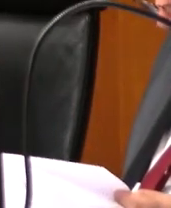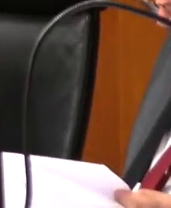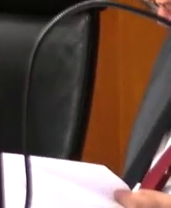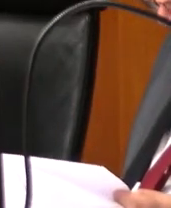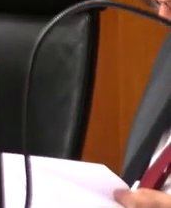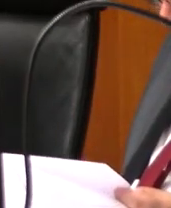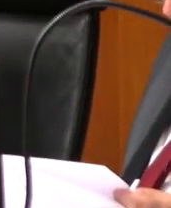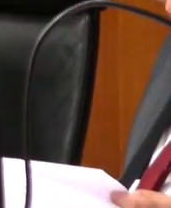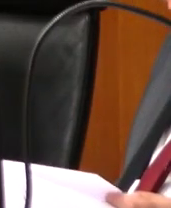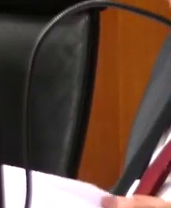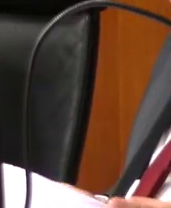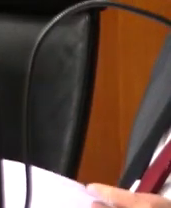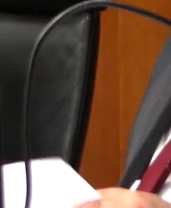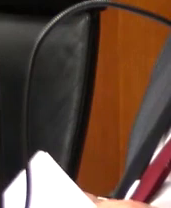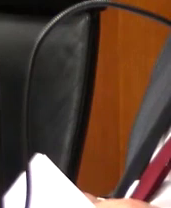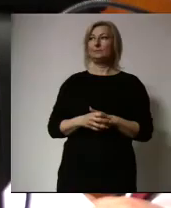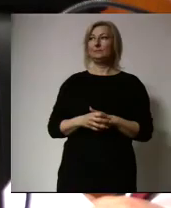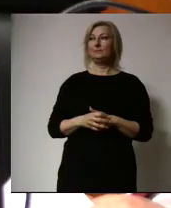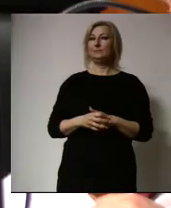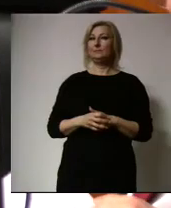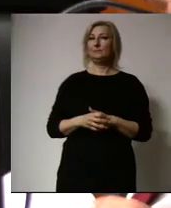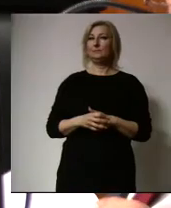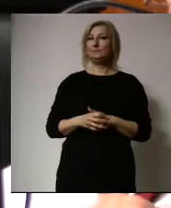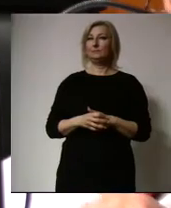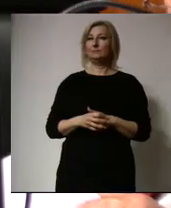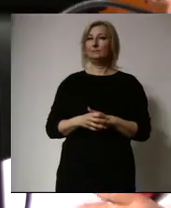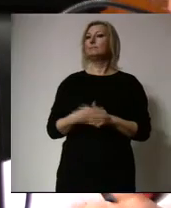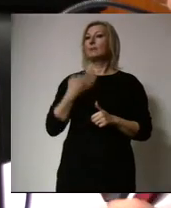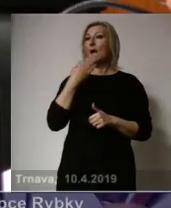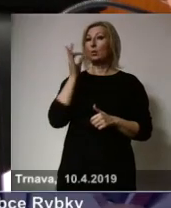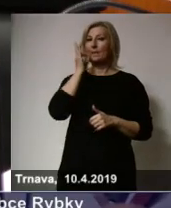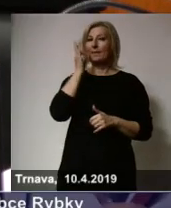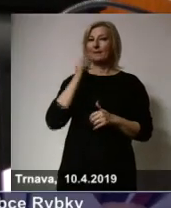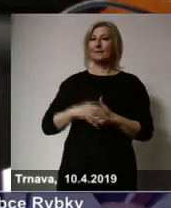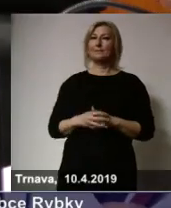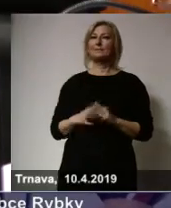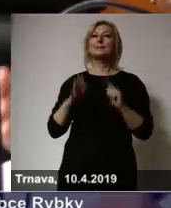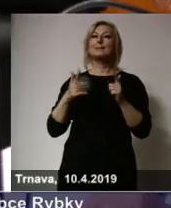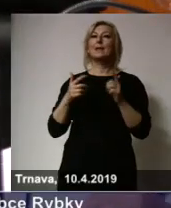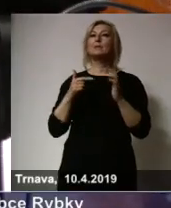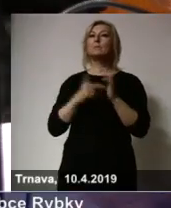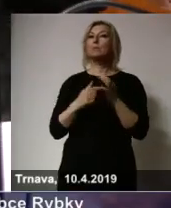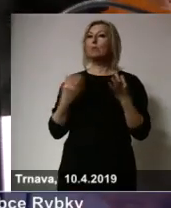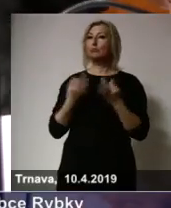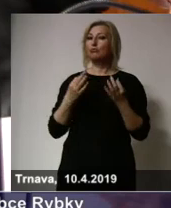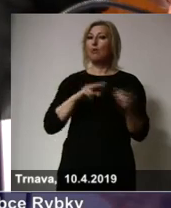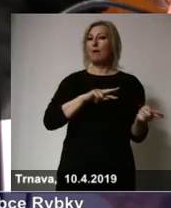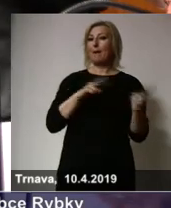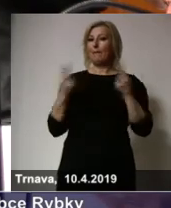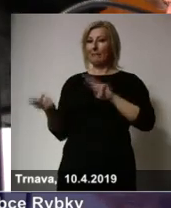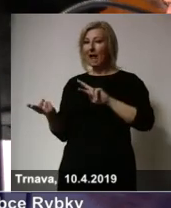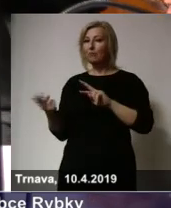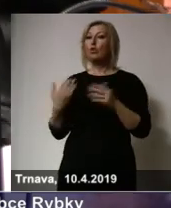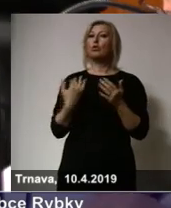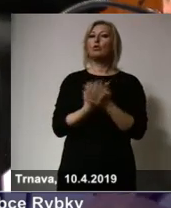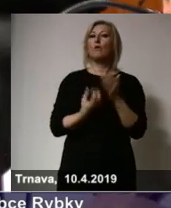členov zastupiteľstva Trnavského samosprávneho kraja. Ďakujem pekne. 7. bodom nášho rokovania je prevod novovytvoreného